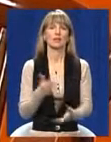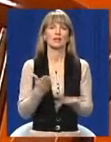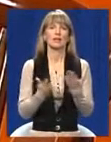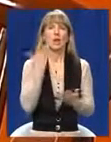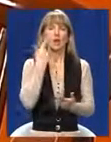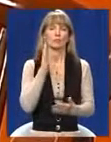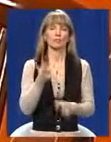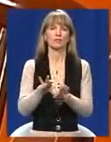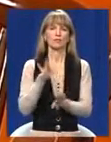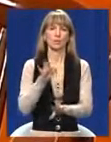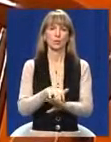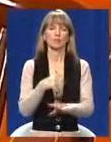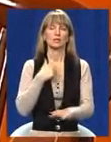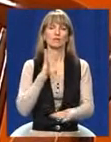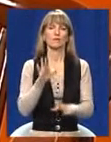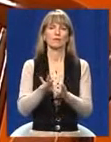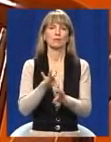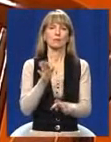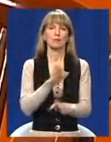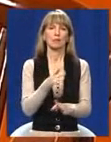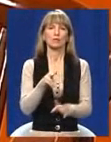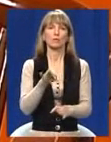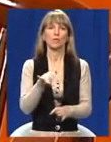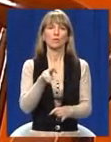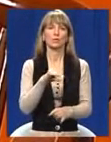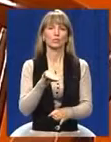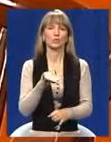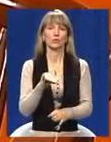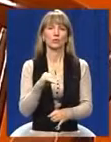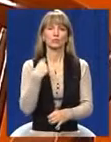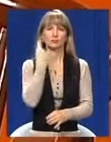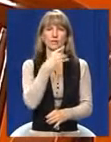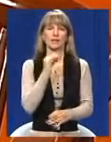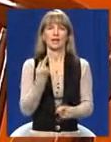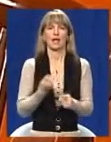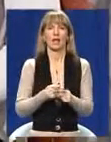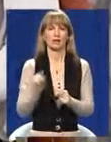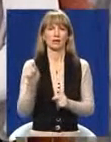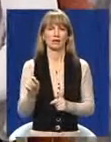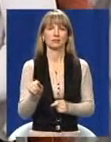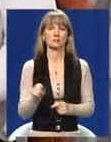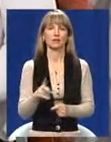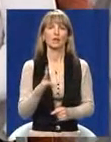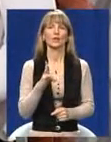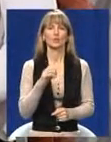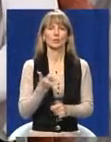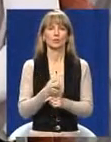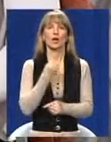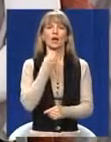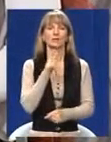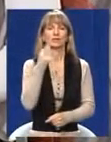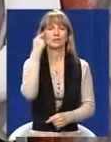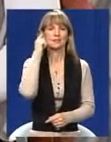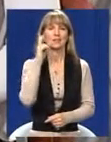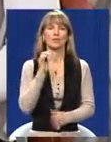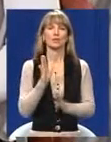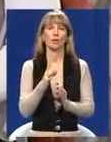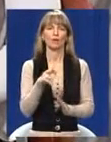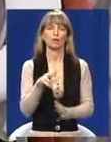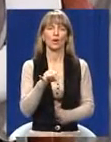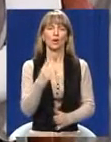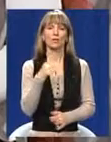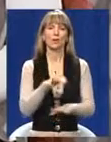вибирати котика, я буду вибирати між породою Хоса Зуміс і між цією. Ну, дуже добре, що ти вже знаєш не тільки про одного